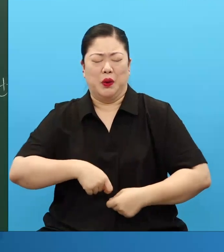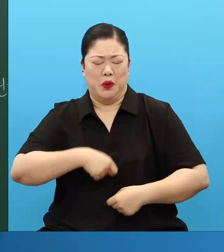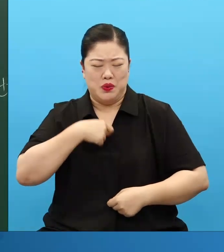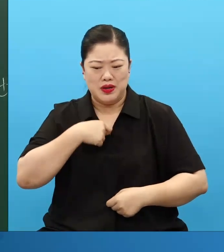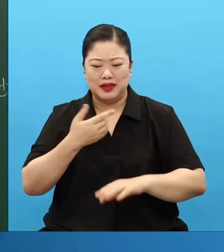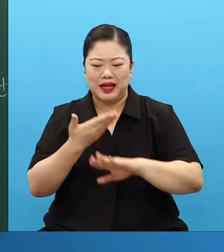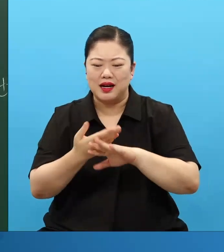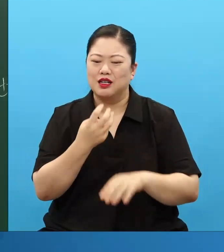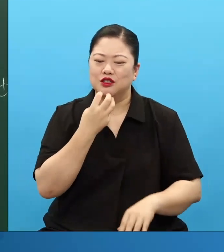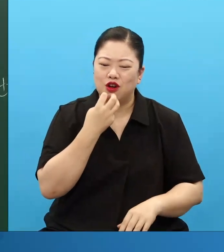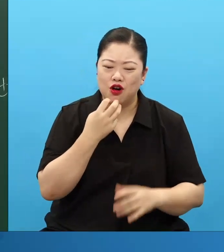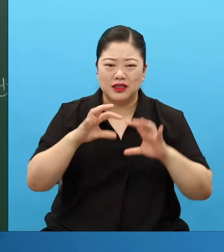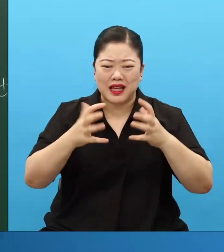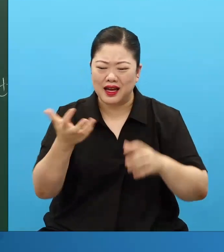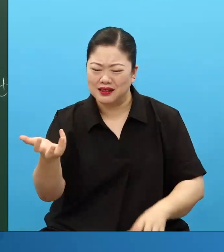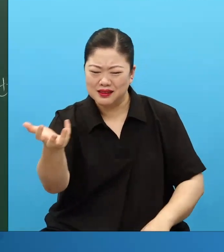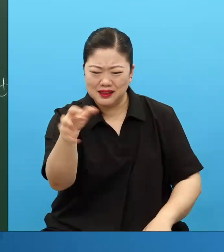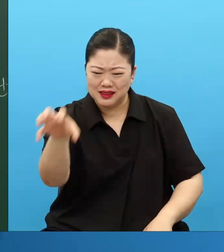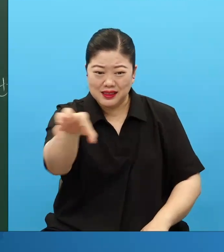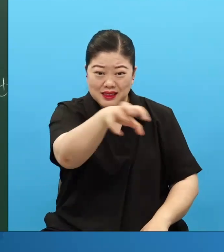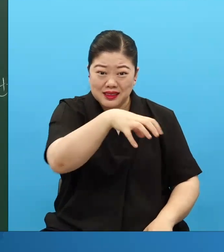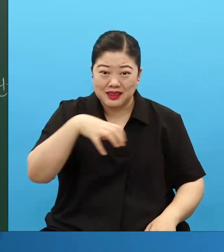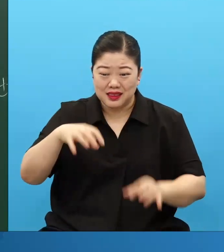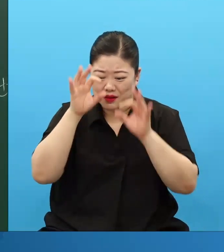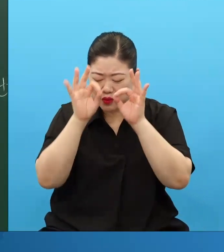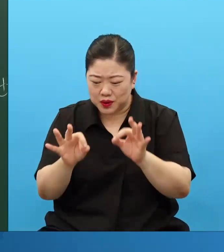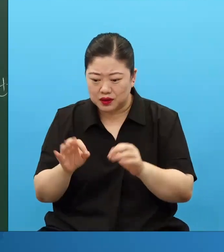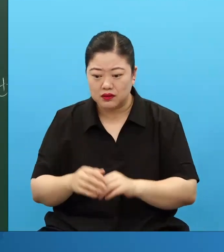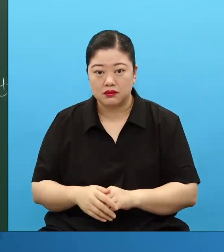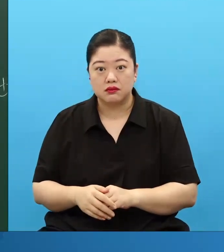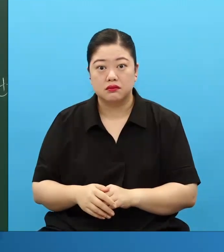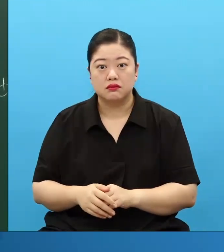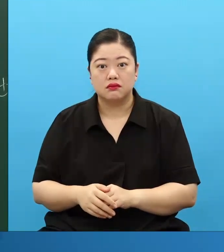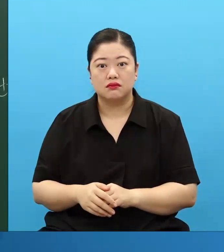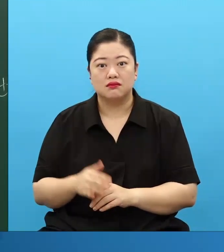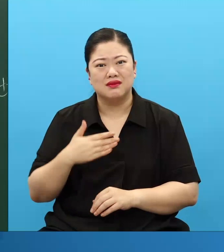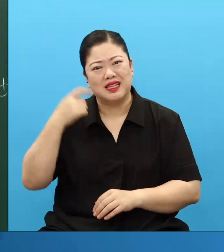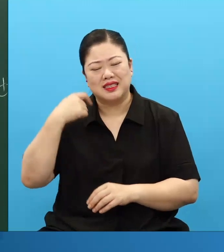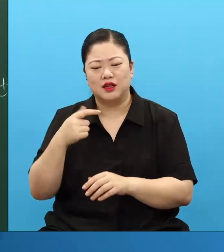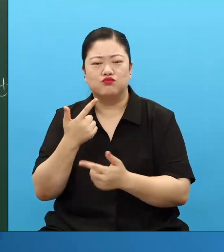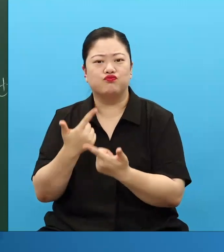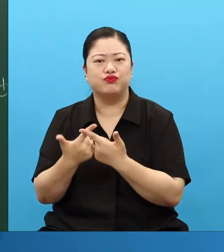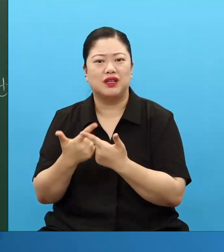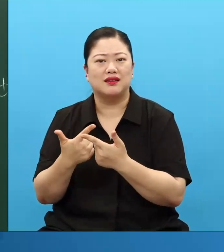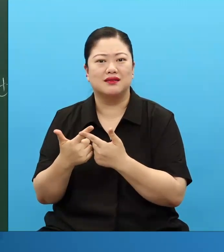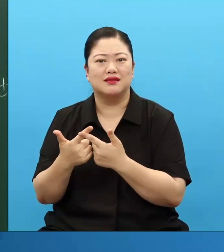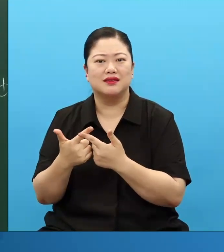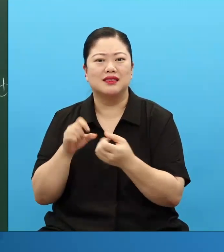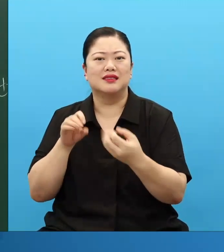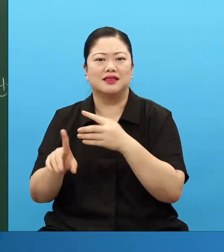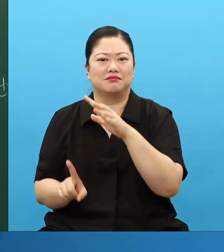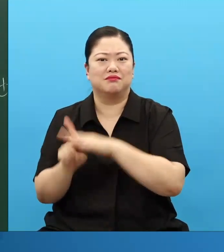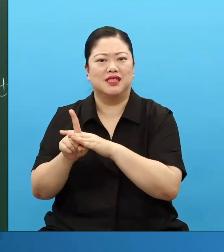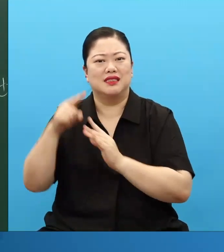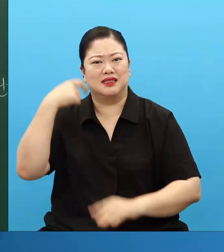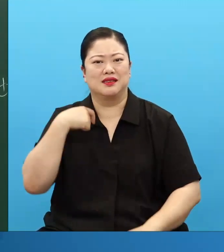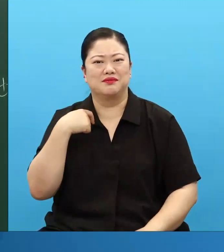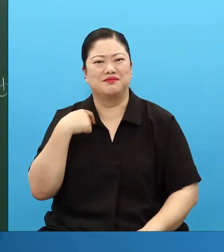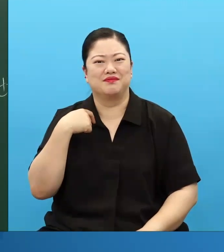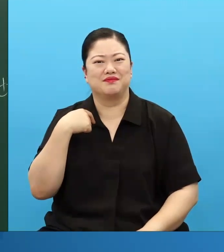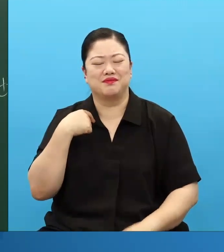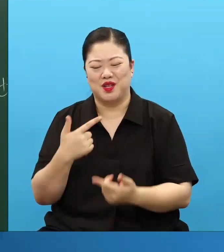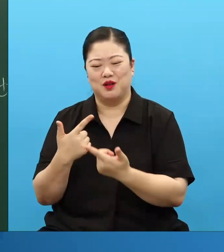이제 기도하면서 어떻게 고백하느냐면은 전에까지는 늘 전도 나가지 말라는 거요. And from that point on, these people really began to gather together